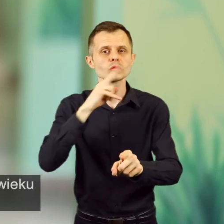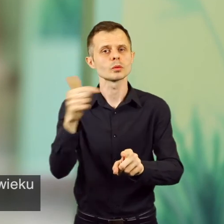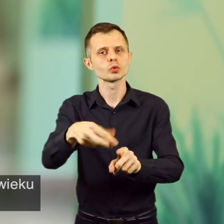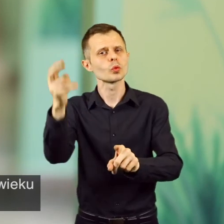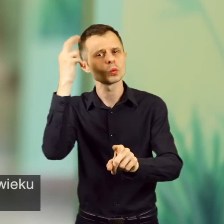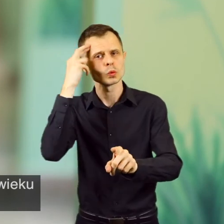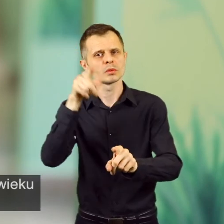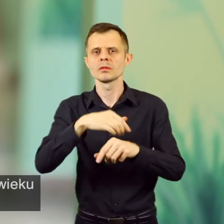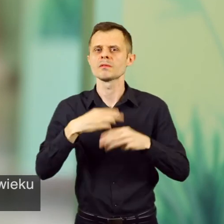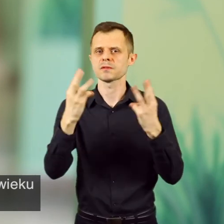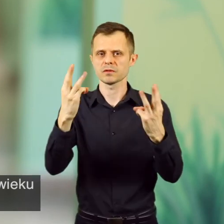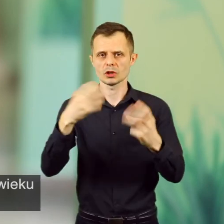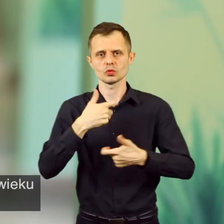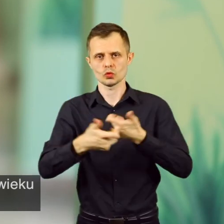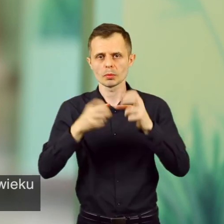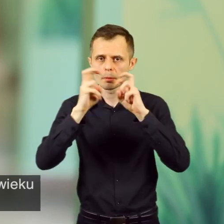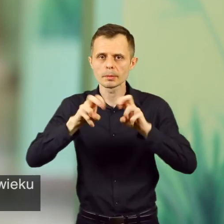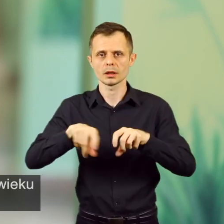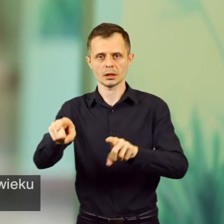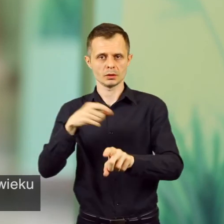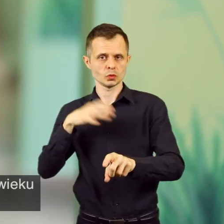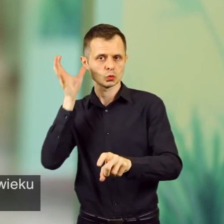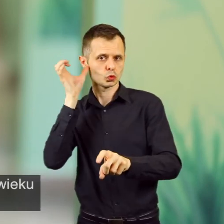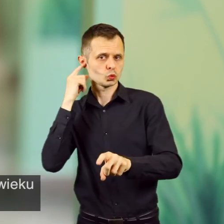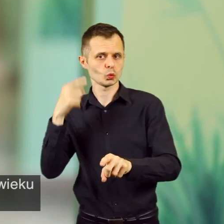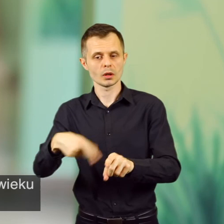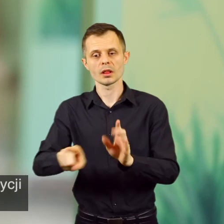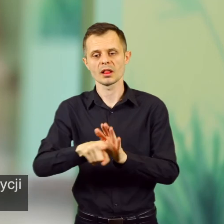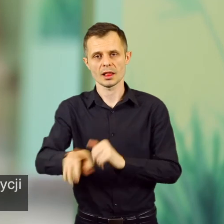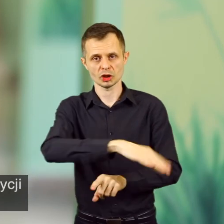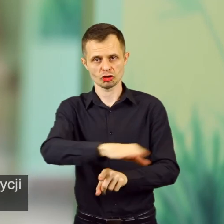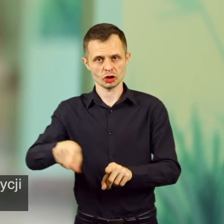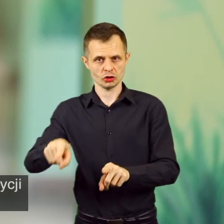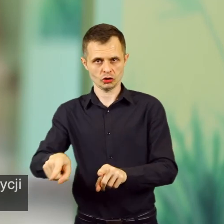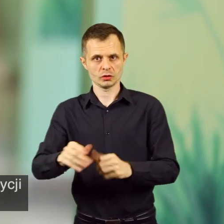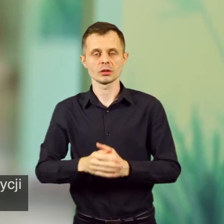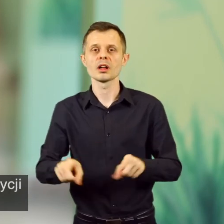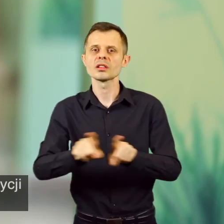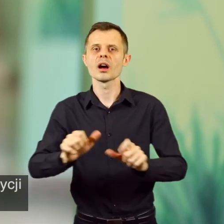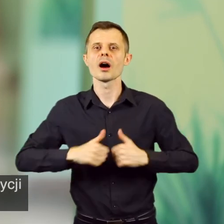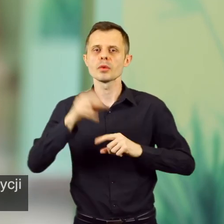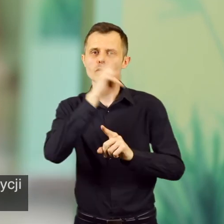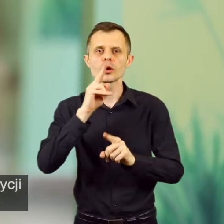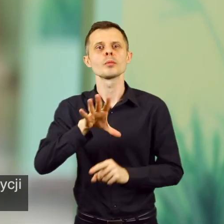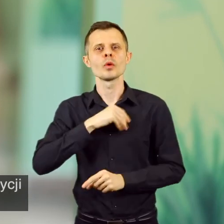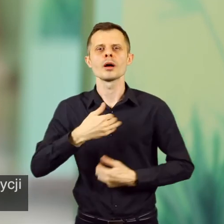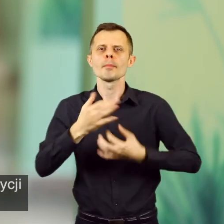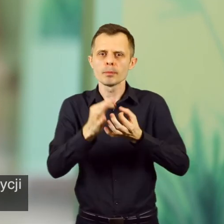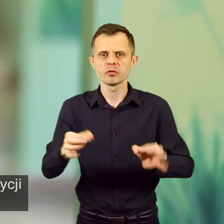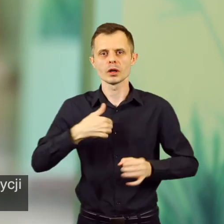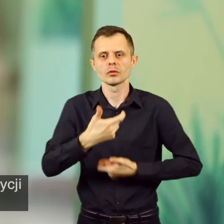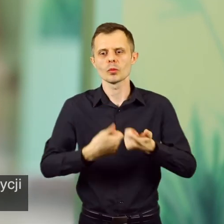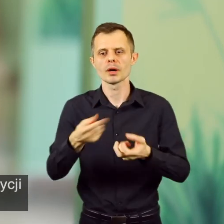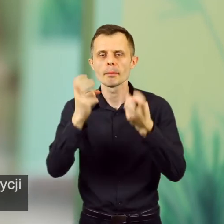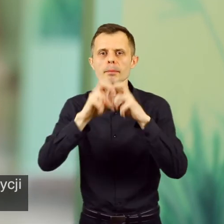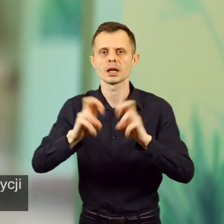ważne jest badanie narządu słuchu w wieku wczesnodziecięcym, by pozwolili na przeprowadzenie tych badań